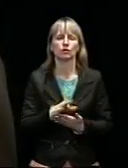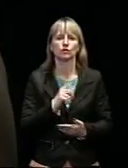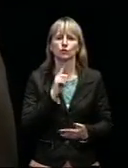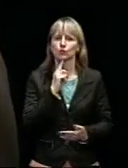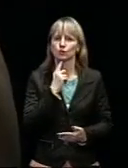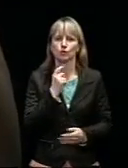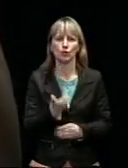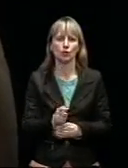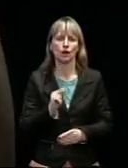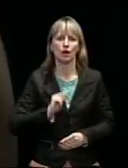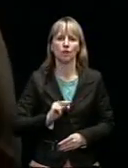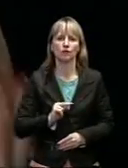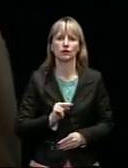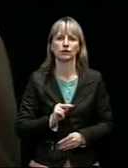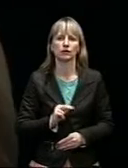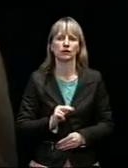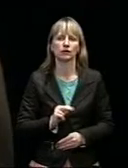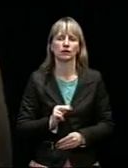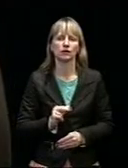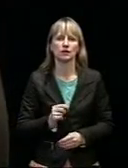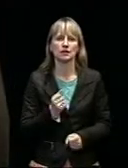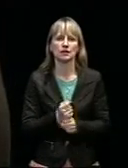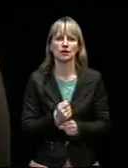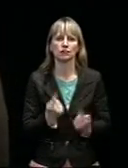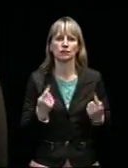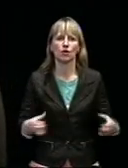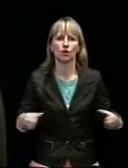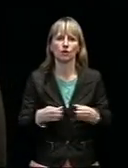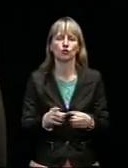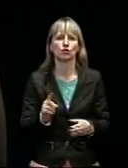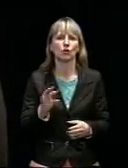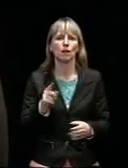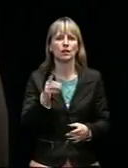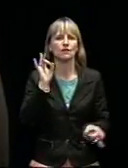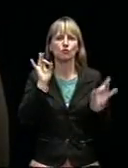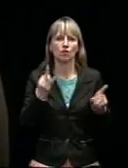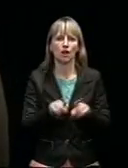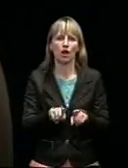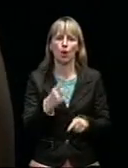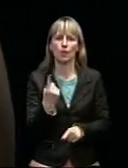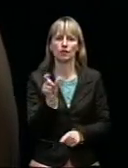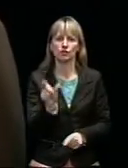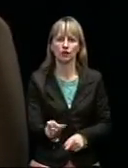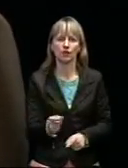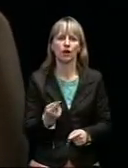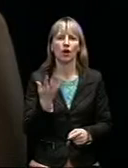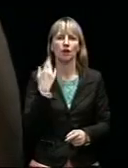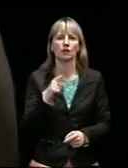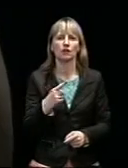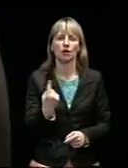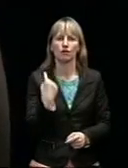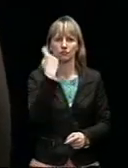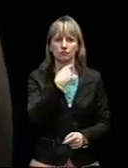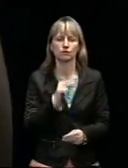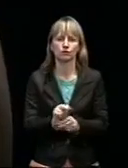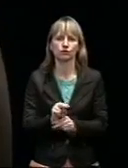сложная работа. Выстроить огромный коллектив, чтобы они звучали как один человек. Но в то же время, когда ты вокалист, ты